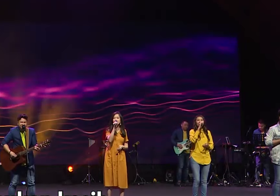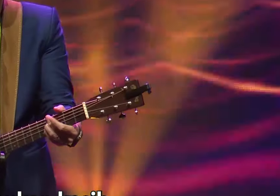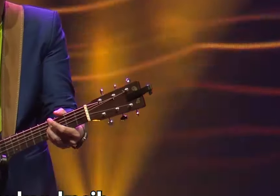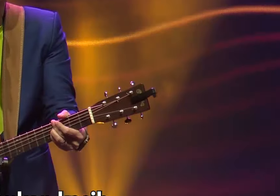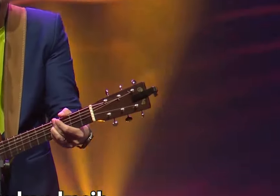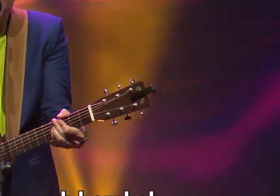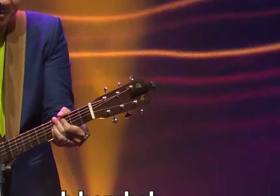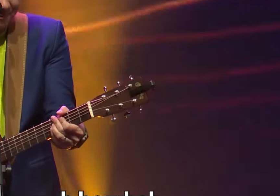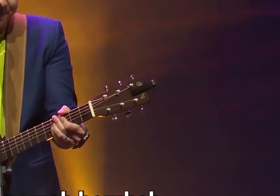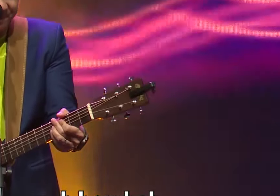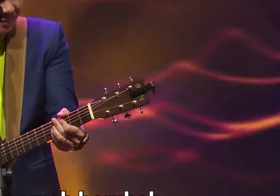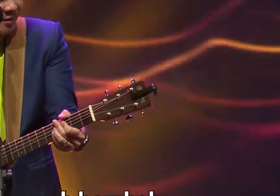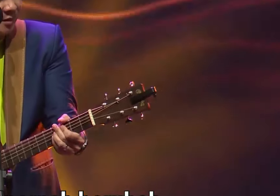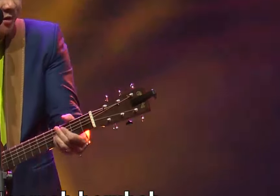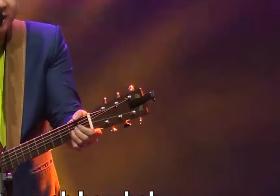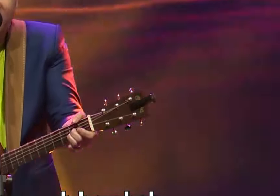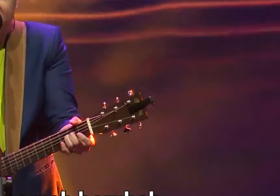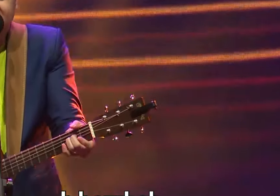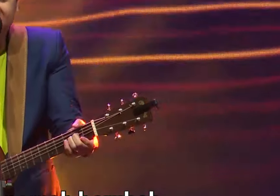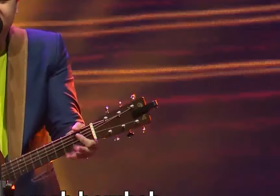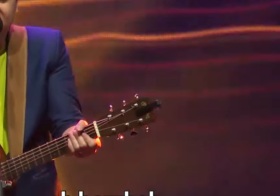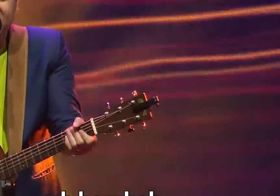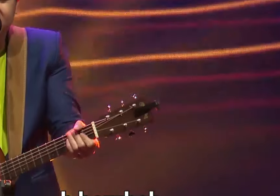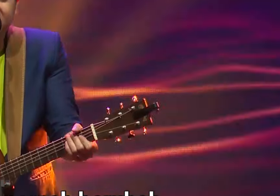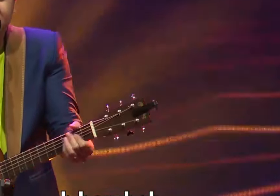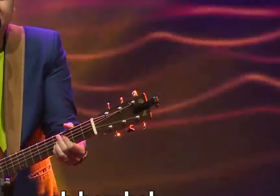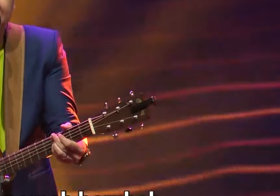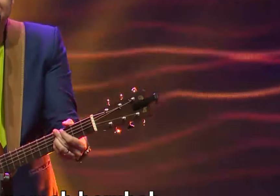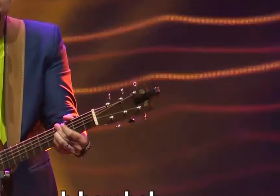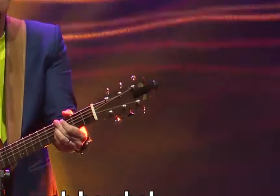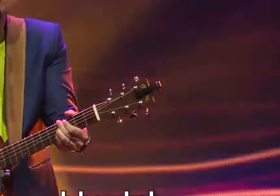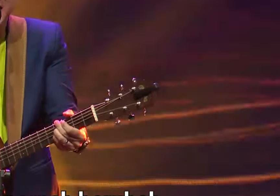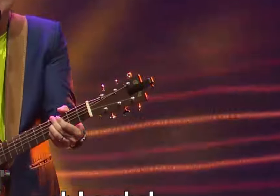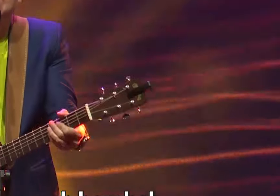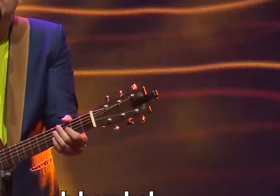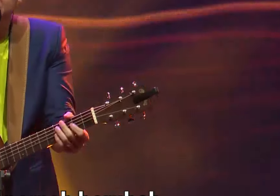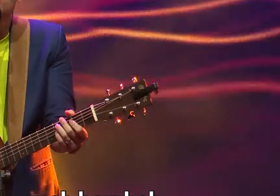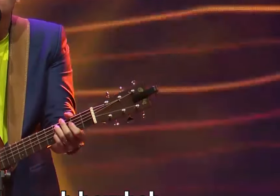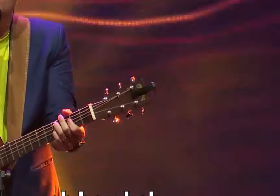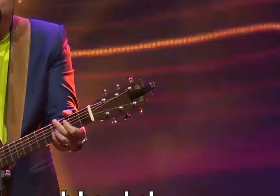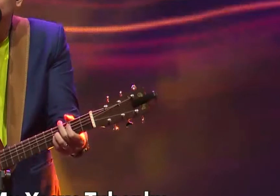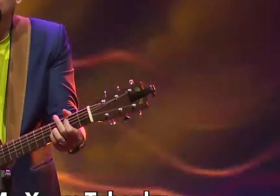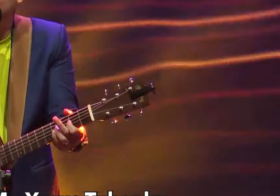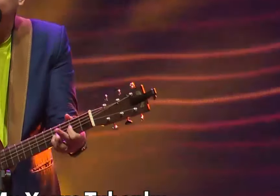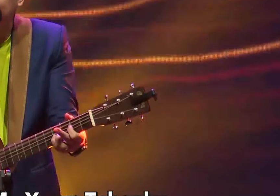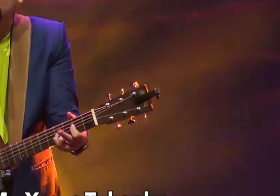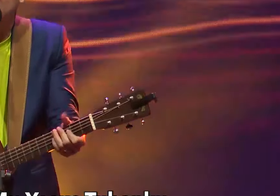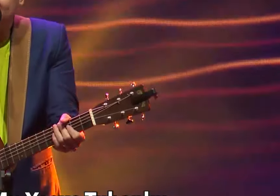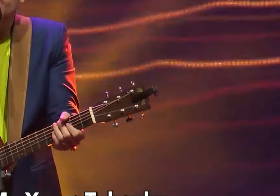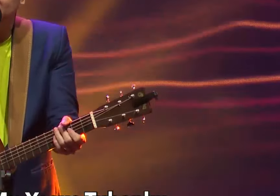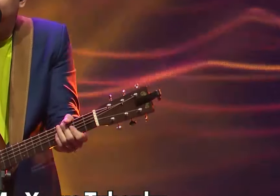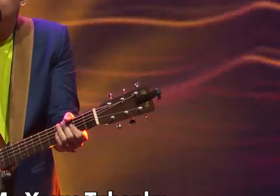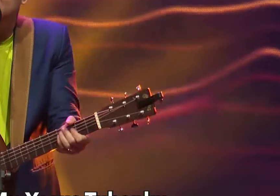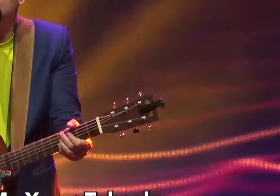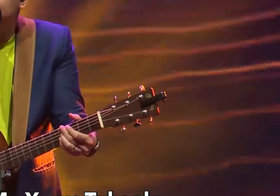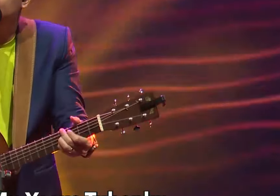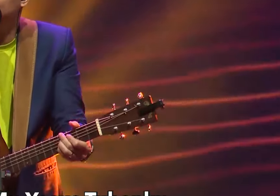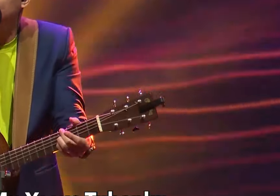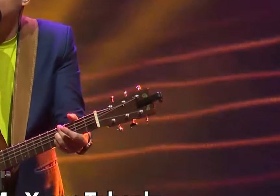temukan kasih yang sejati tiada pernah berubah. Hanya